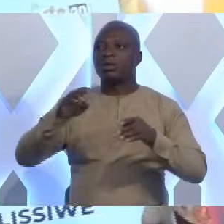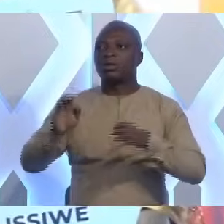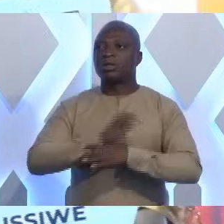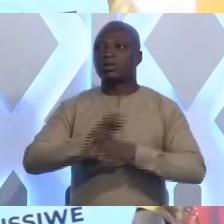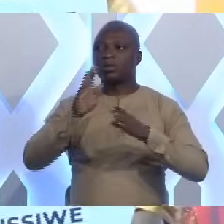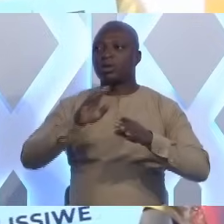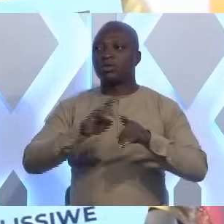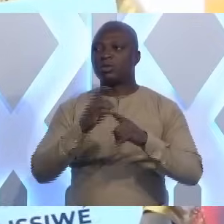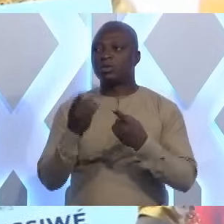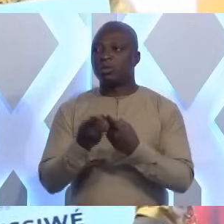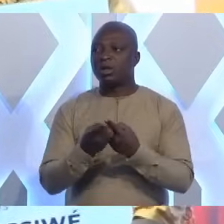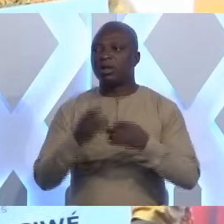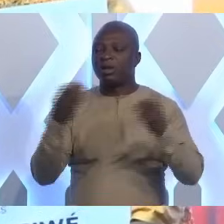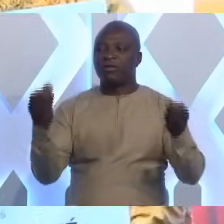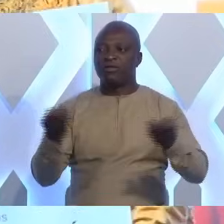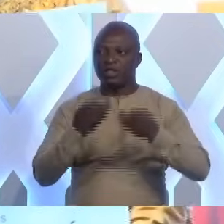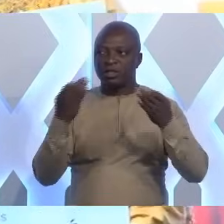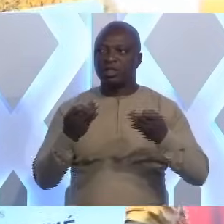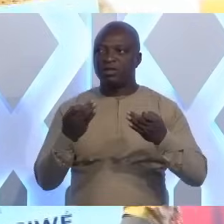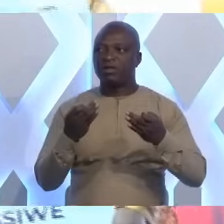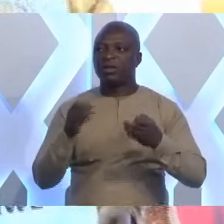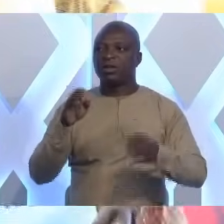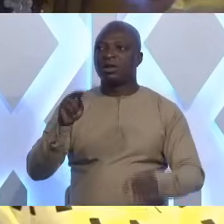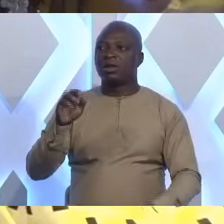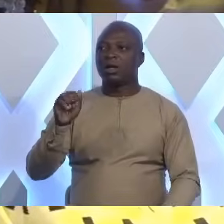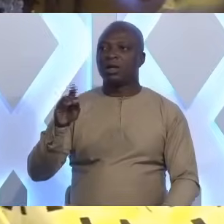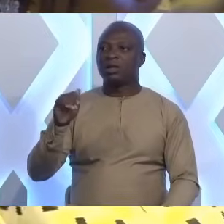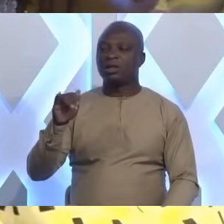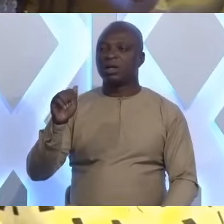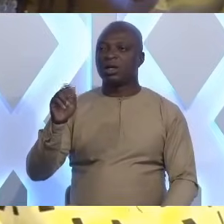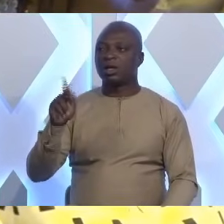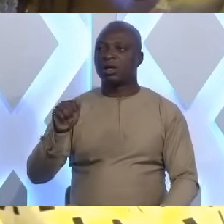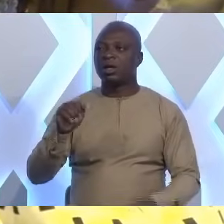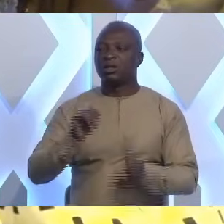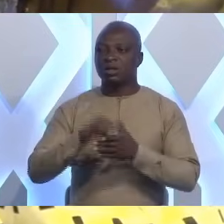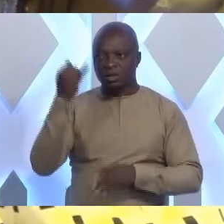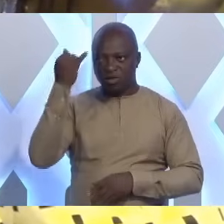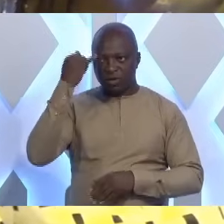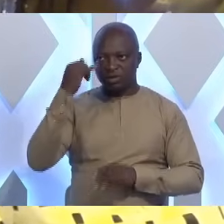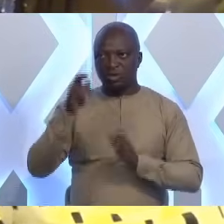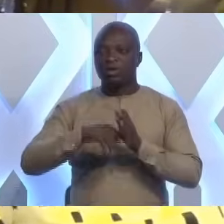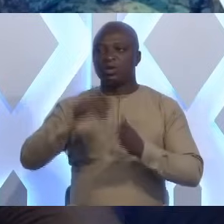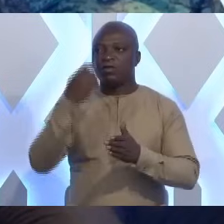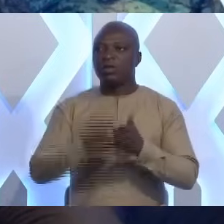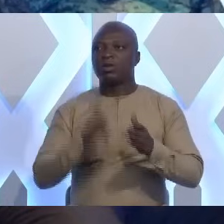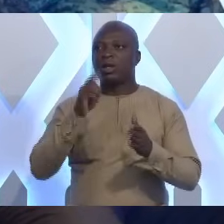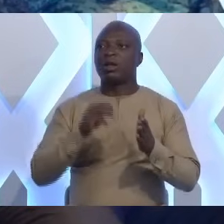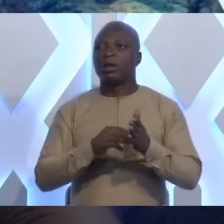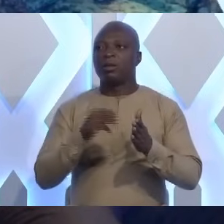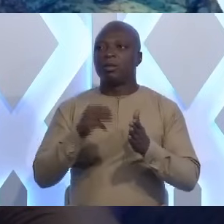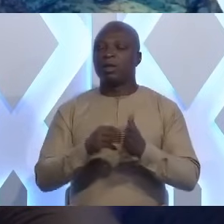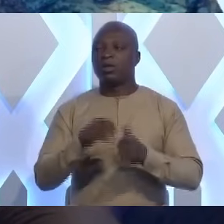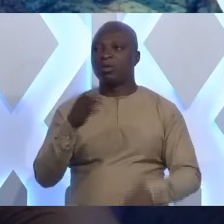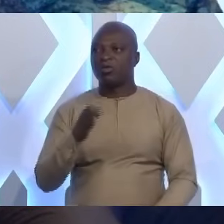du domaine textile, Nadiaka et Panafricain. Le prix de l'innovation d'une valeur de 1 million de francs